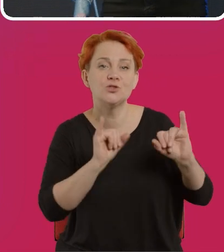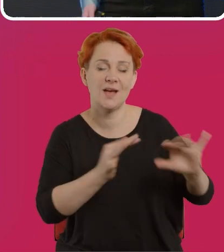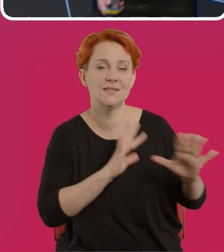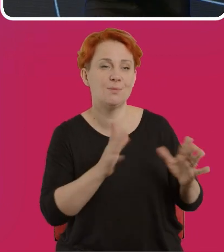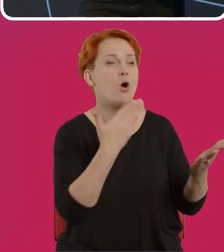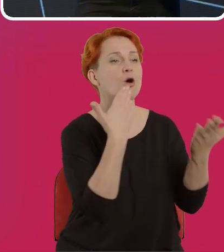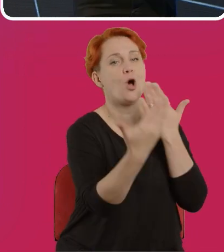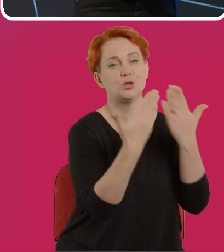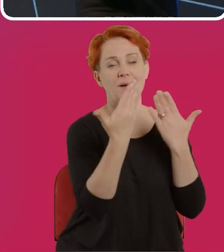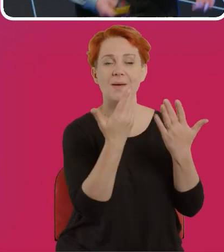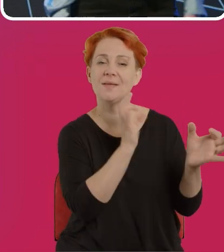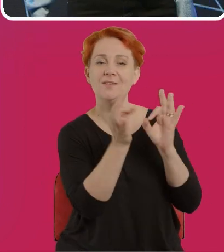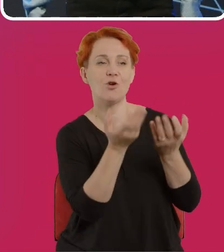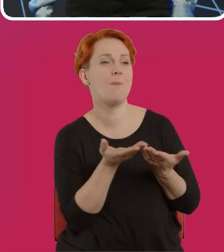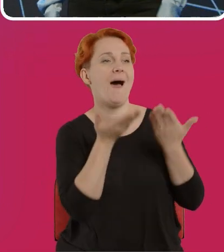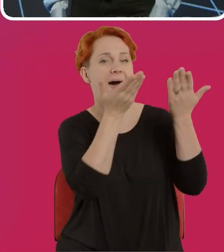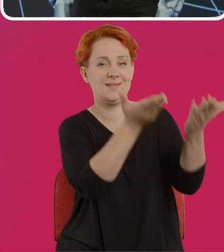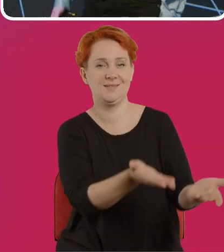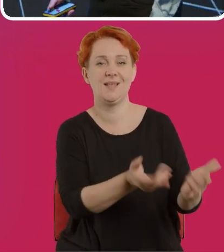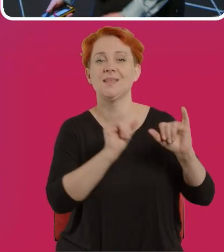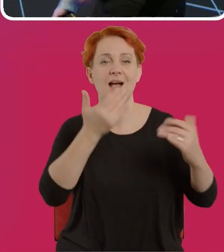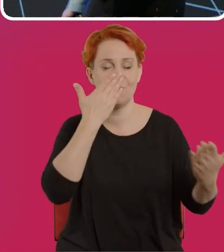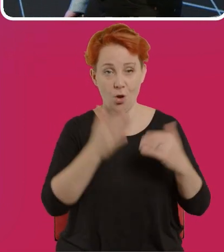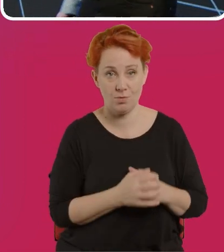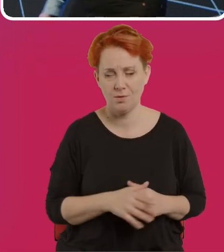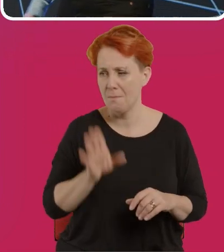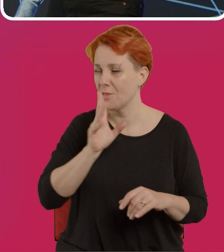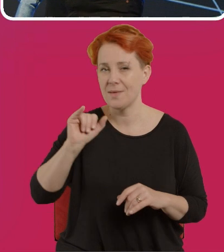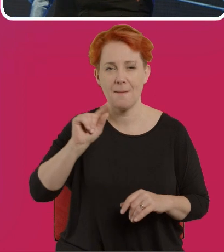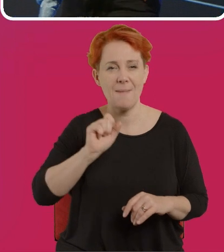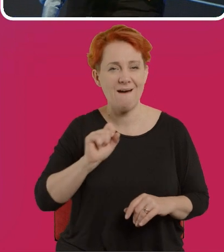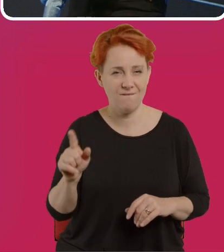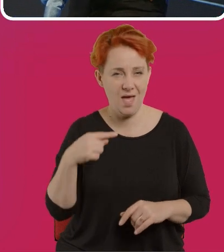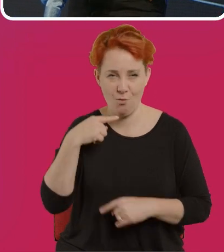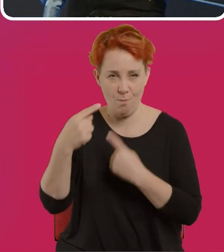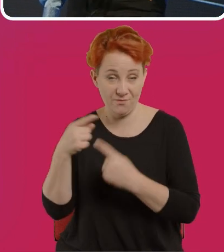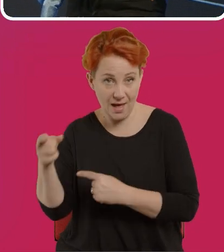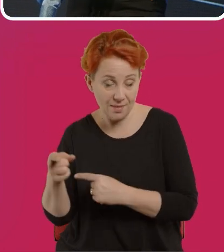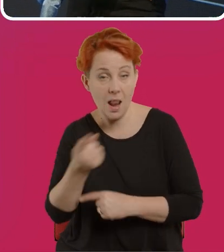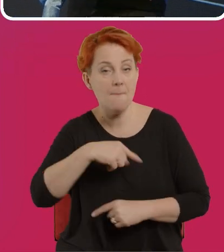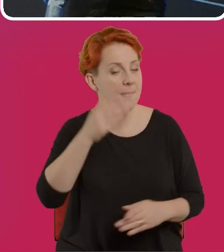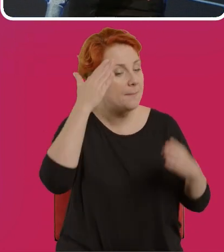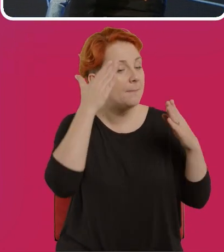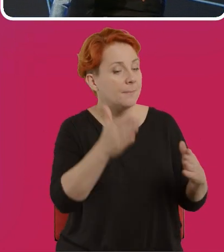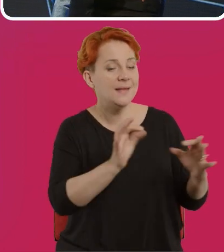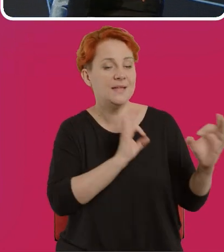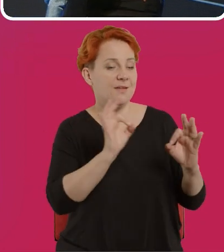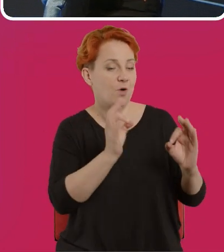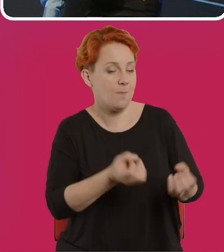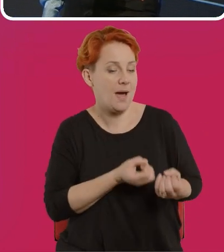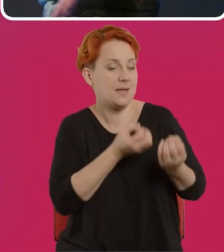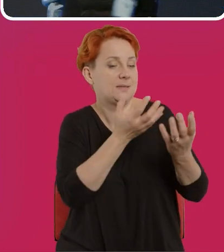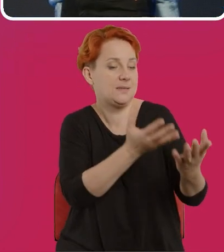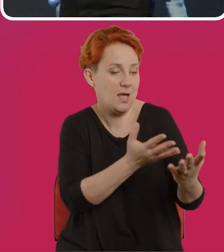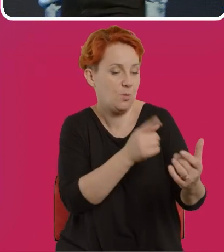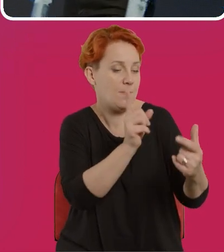wychodzimy, to tak naprawdę znowu działalność Pawła, natomiast my się musimy skupić na tym, że ten nasz komunikat, on musi wynikać z tych